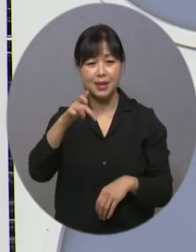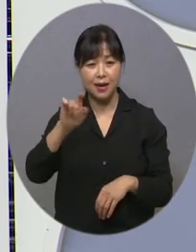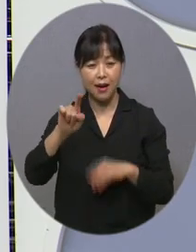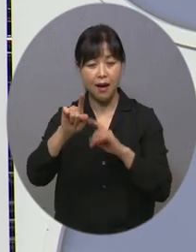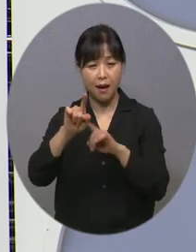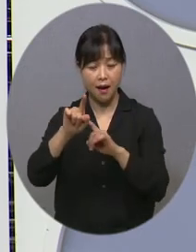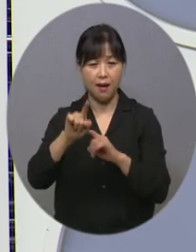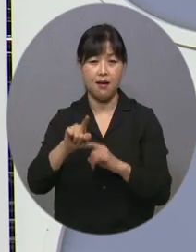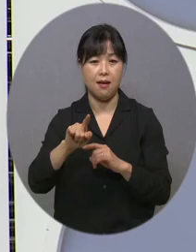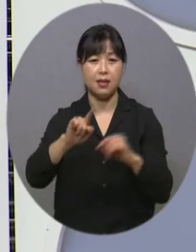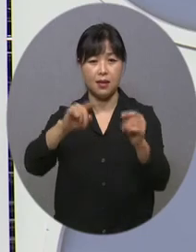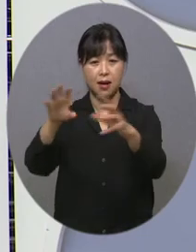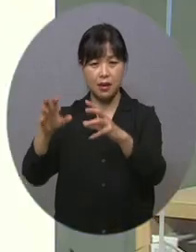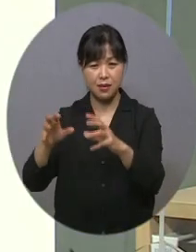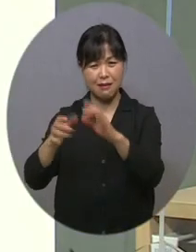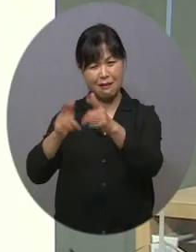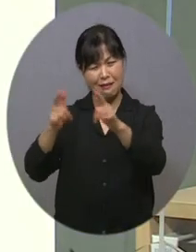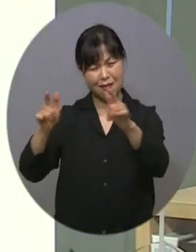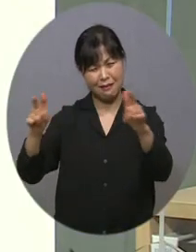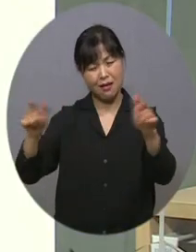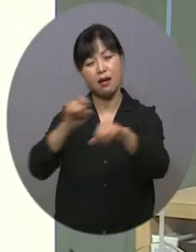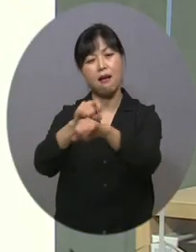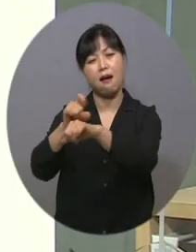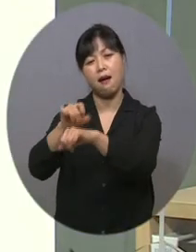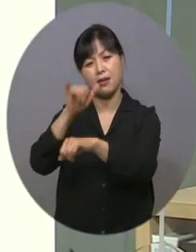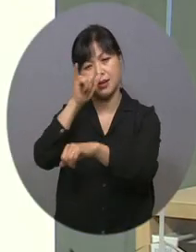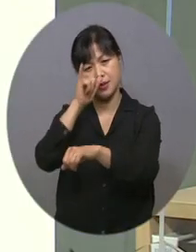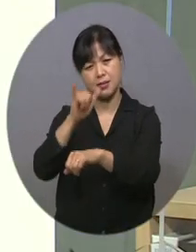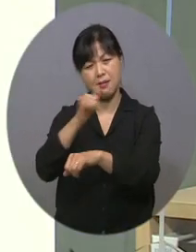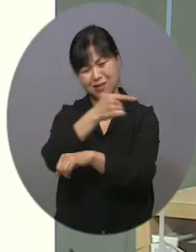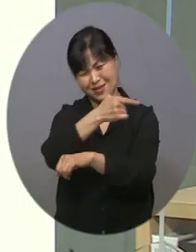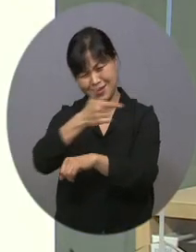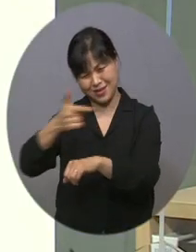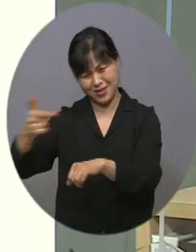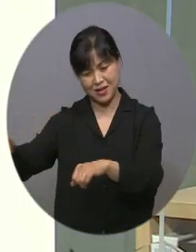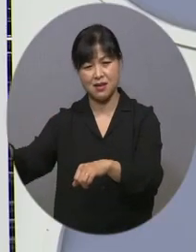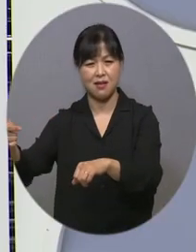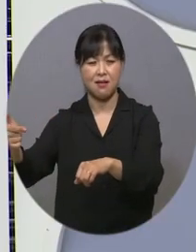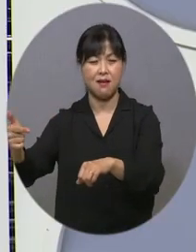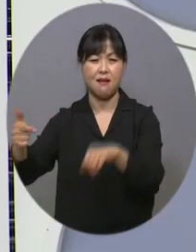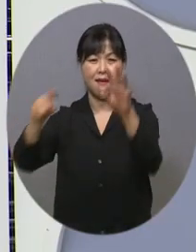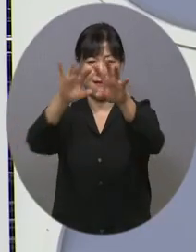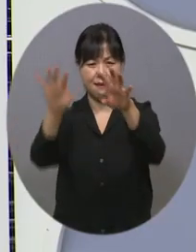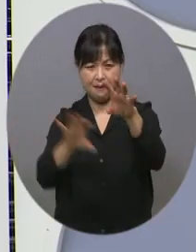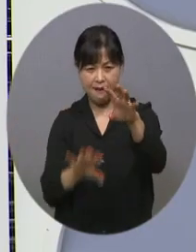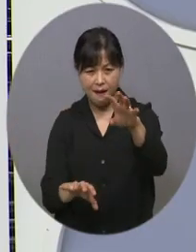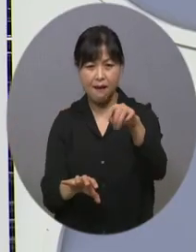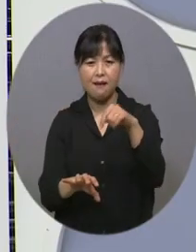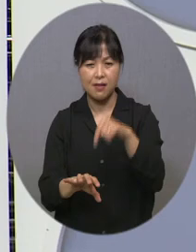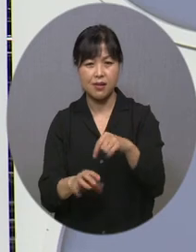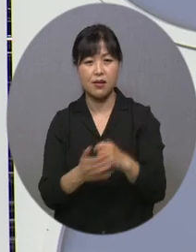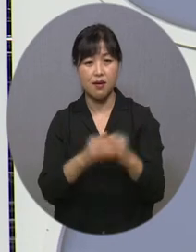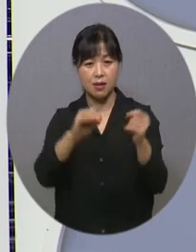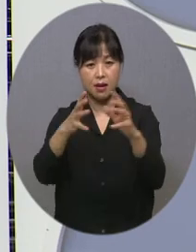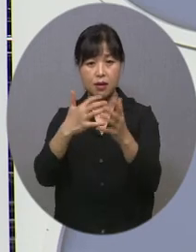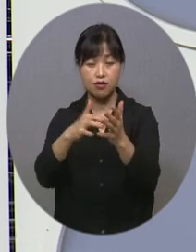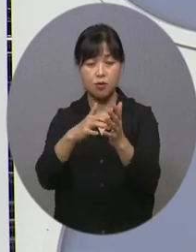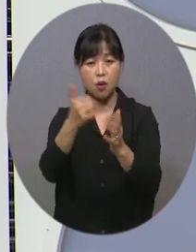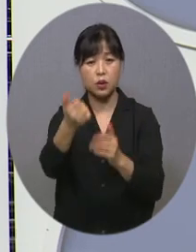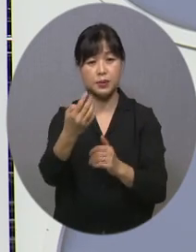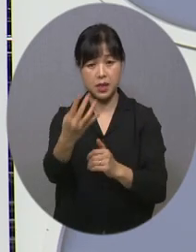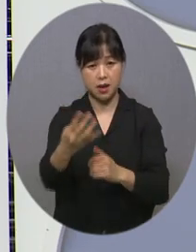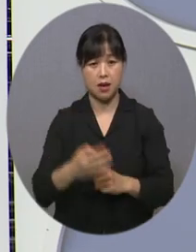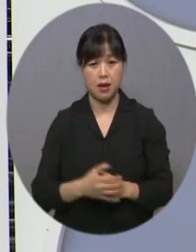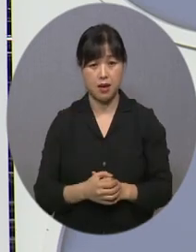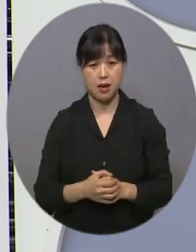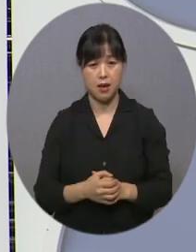엄청난 다양성을 가지고 있는 대륙입니다. 뭐 국가가 54개국이 되는 뿐만이 아니고 그